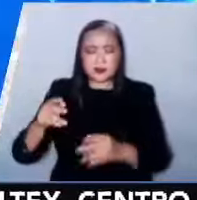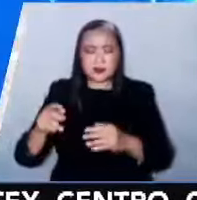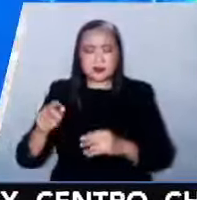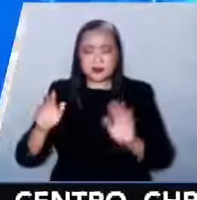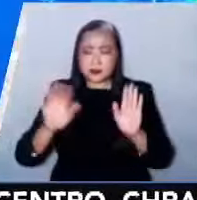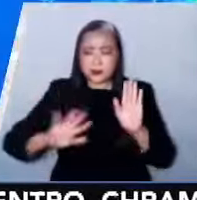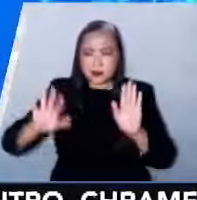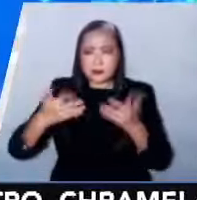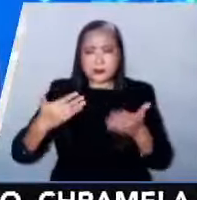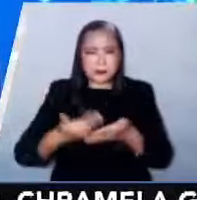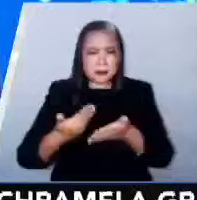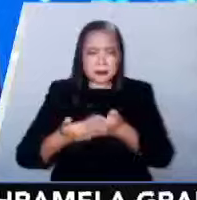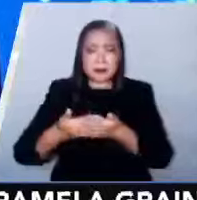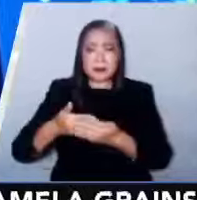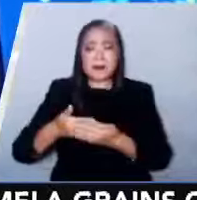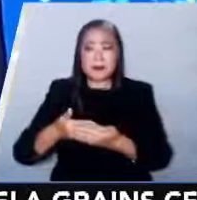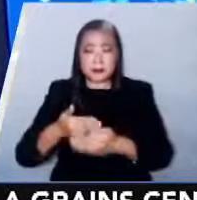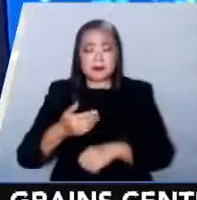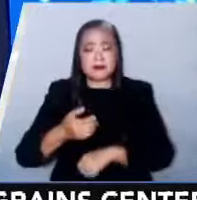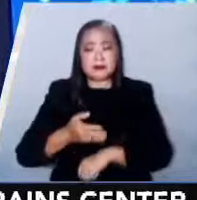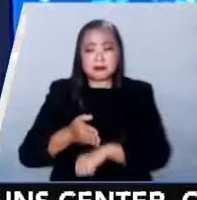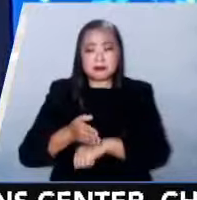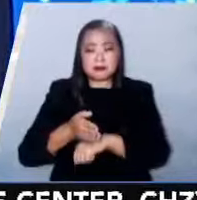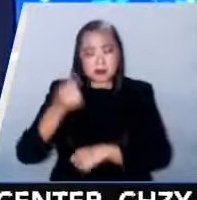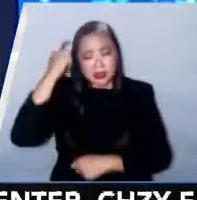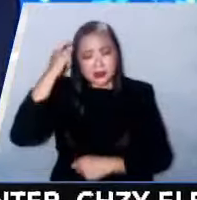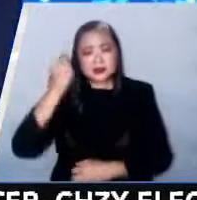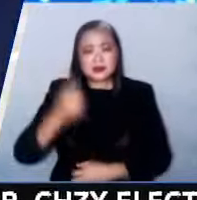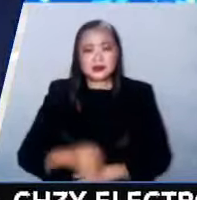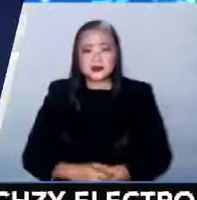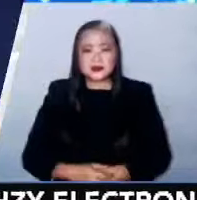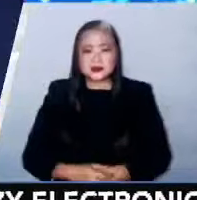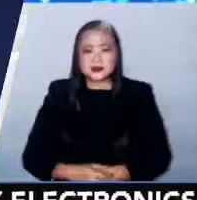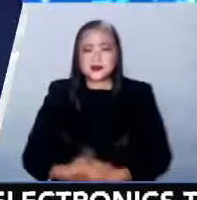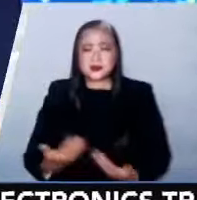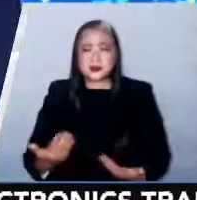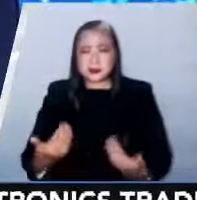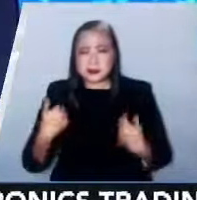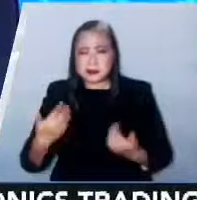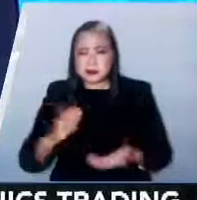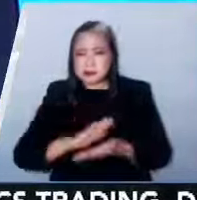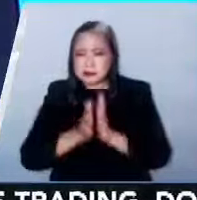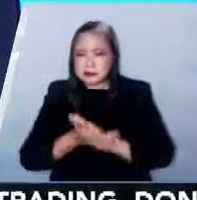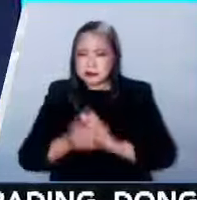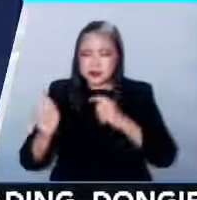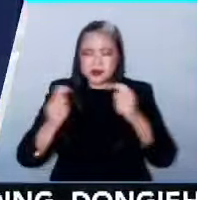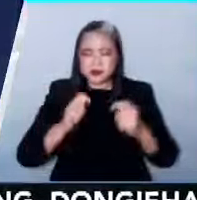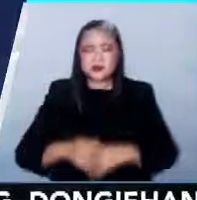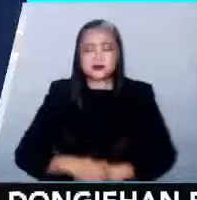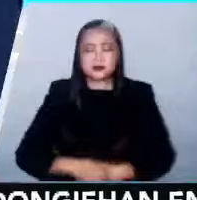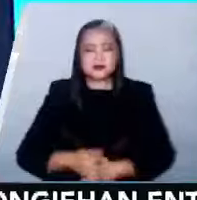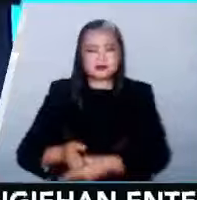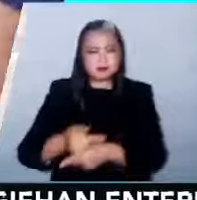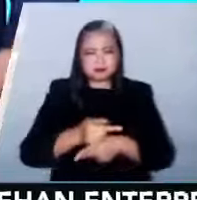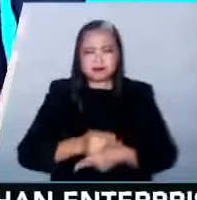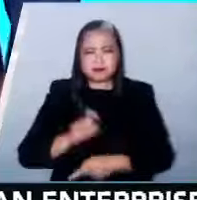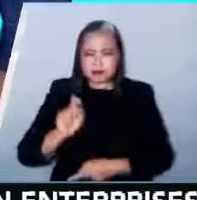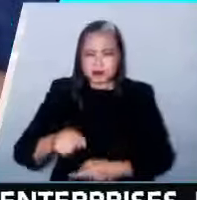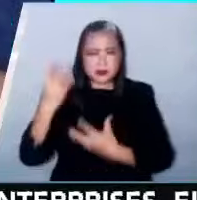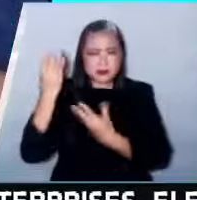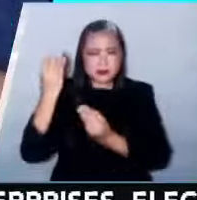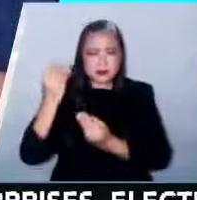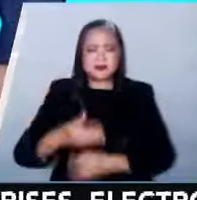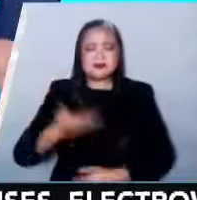tsansa itong maging isang bagyo ayon sa PAGASA. Para lang mga kapuso, stay safe and stay updated. Ako po si